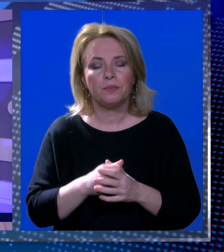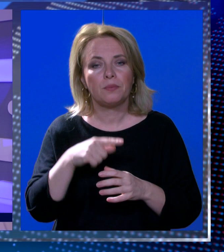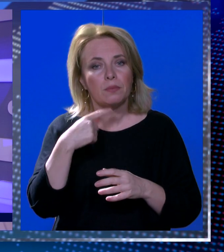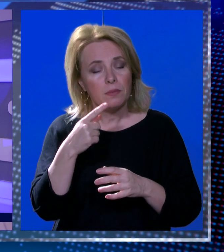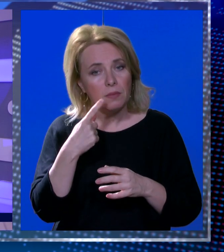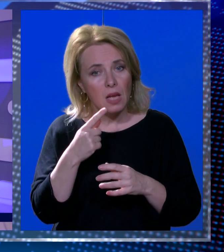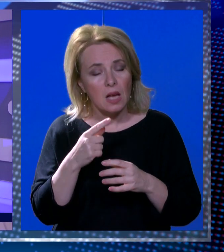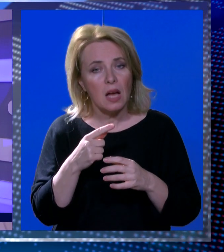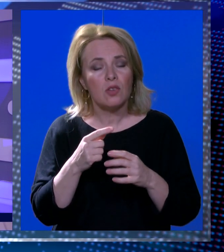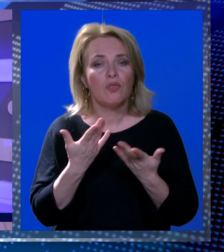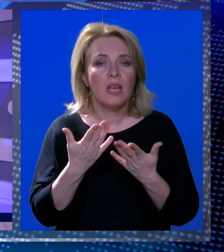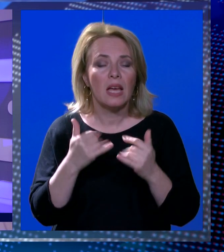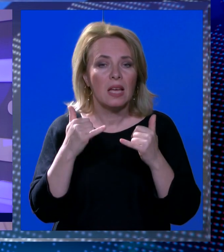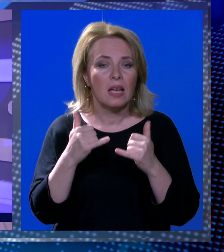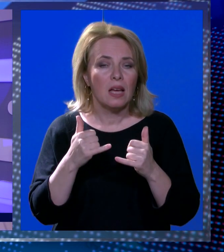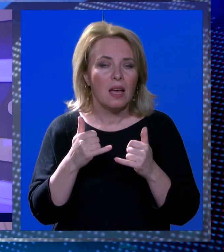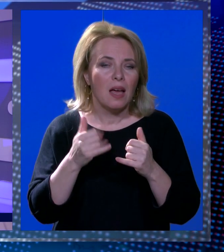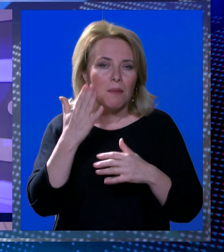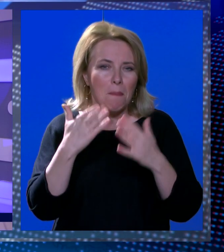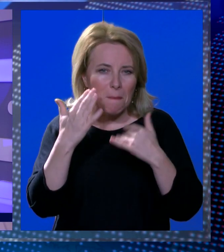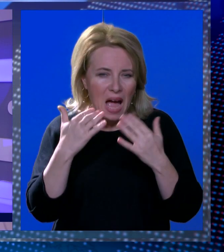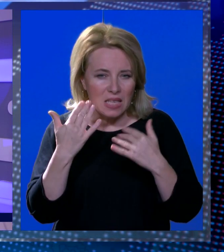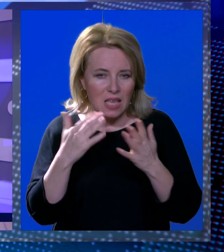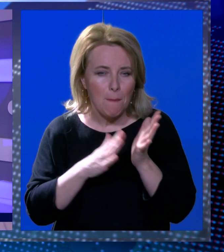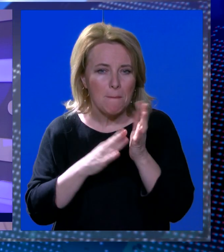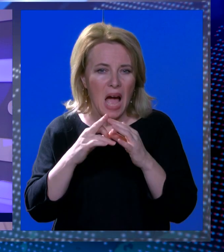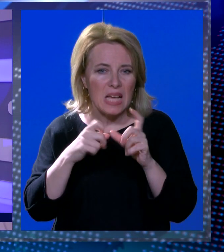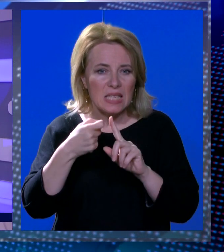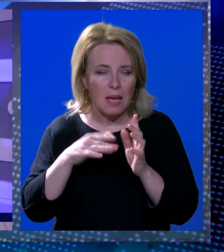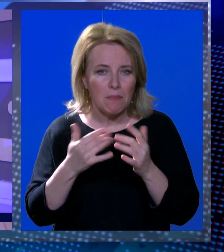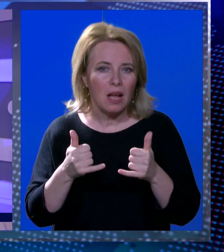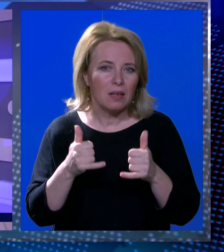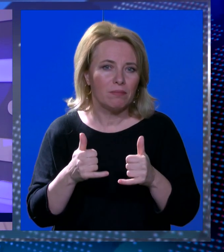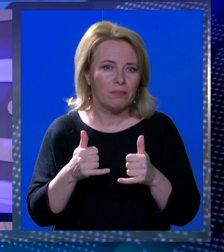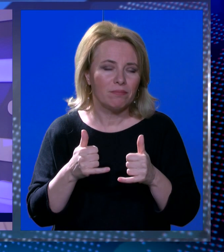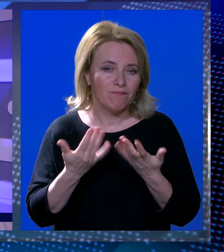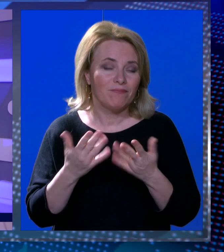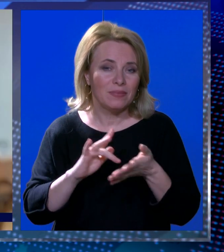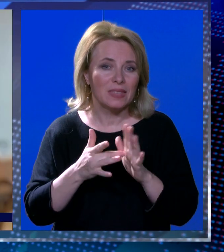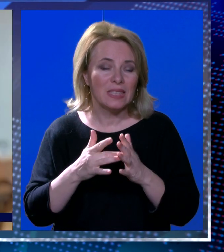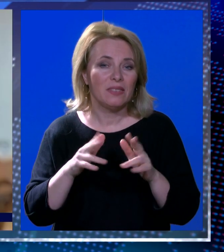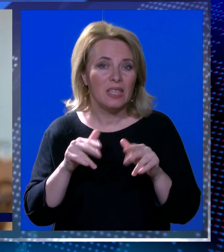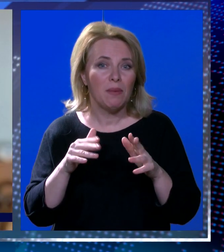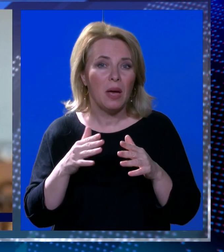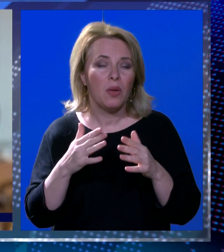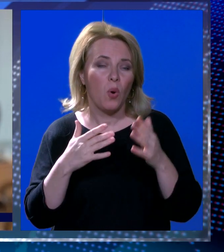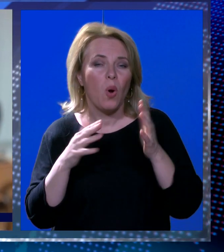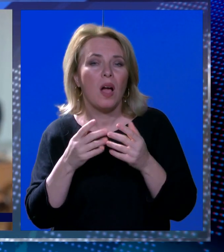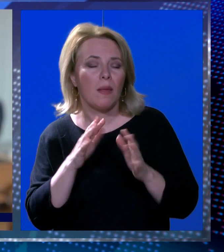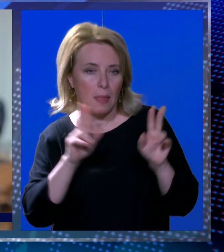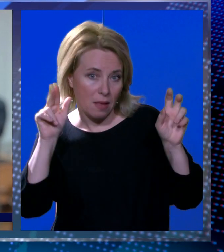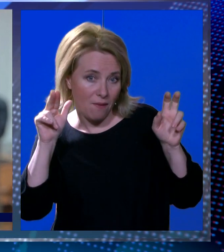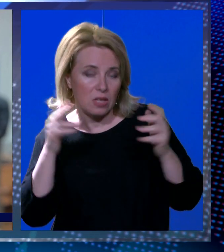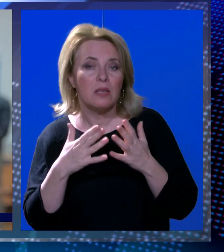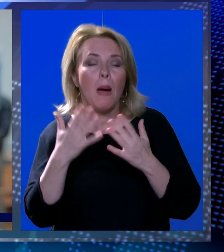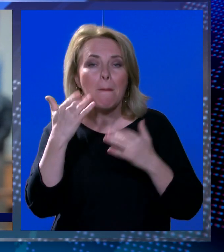ističu kako je maskembal prikladna metafora za trenutni sastav Savjeta gdje većina članova nosi, pod navodnike, masku